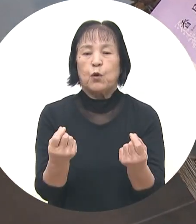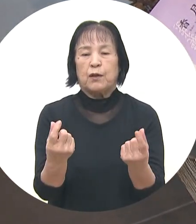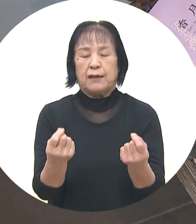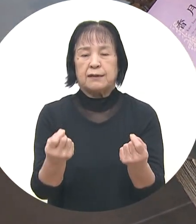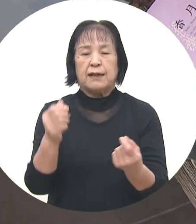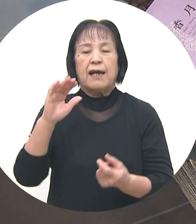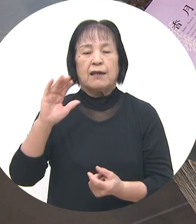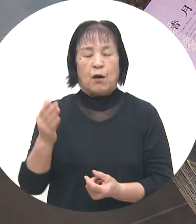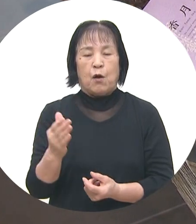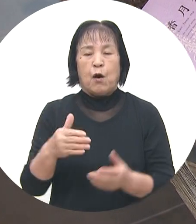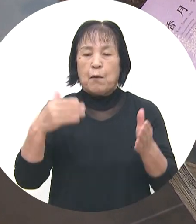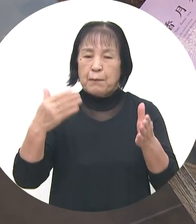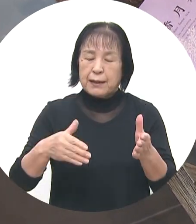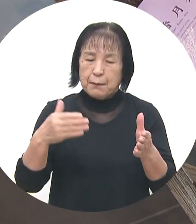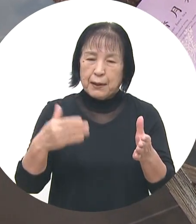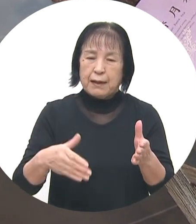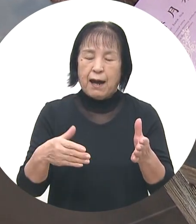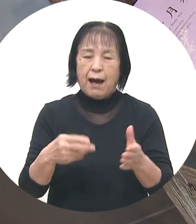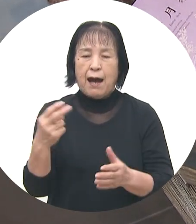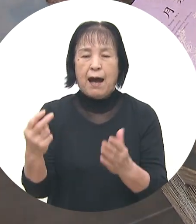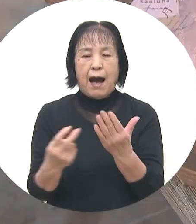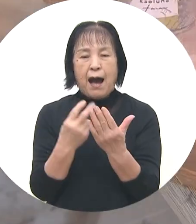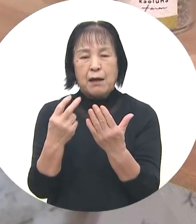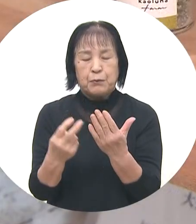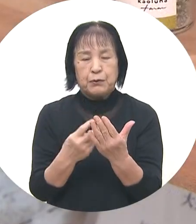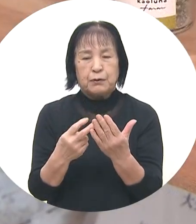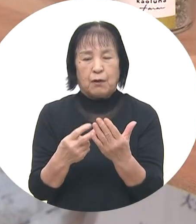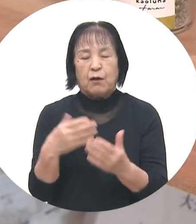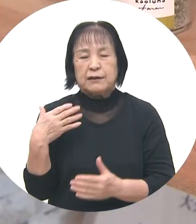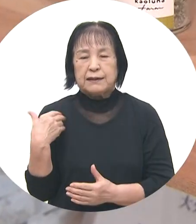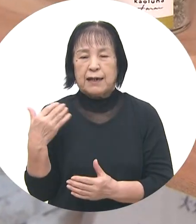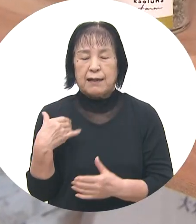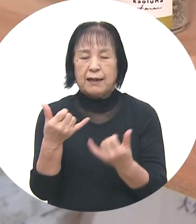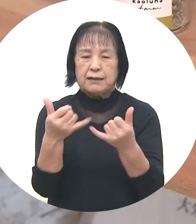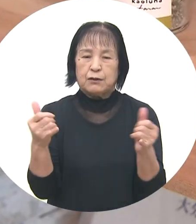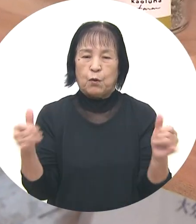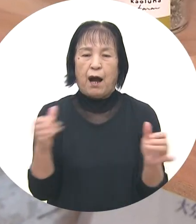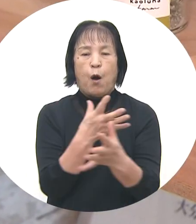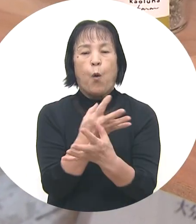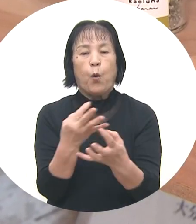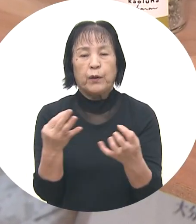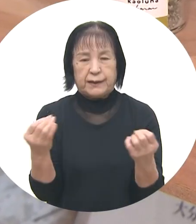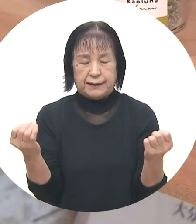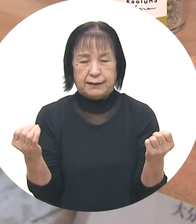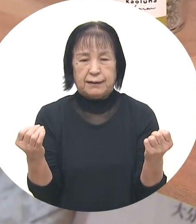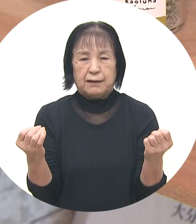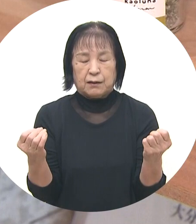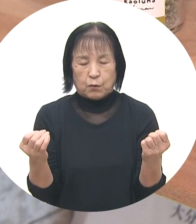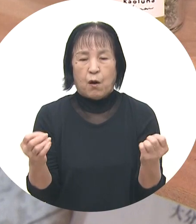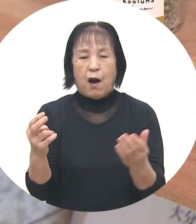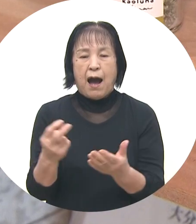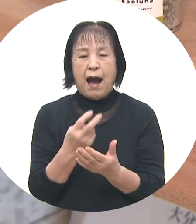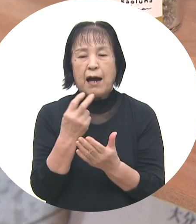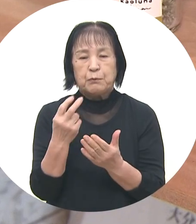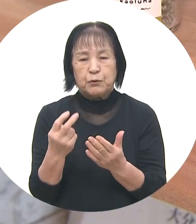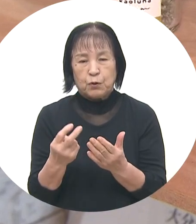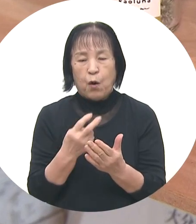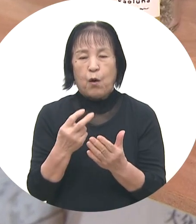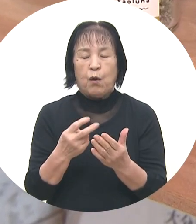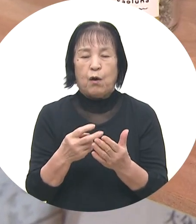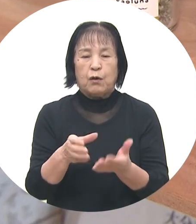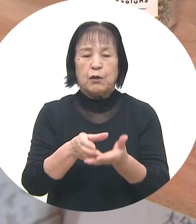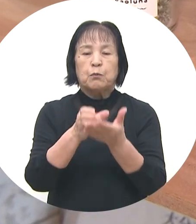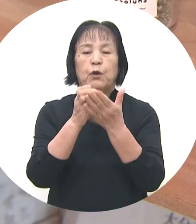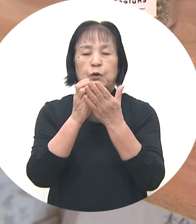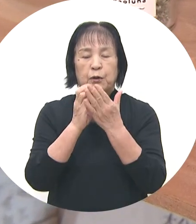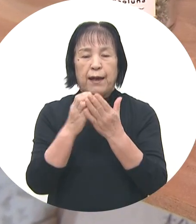、よりこうまだまだこうハーブって身近でなかったりする方が多いんですけども、やはりこのハーブを取り入れることでこ